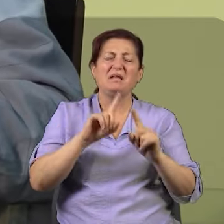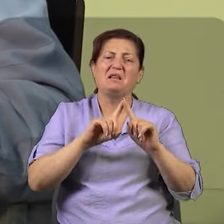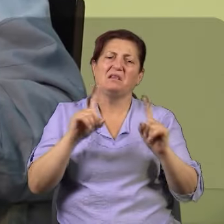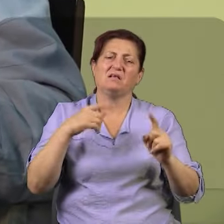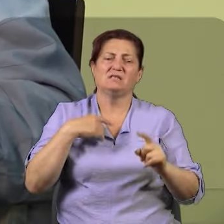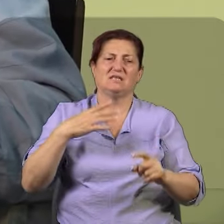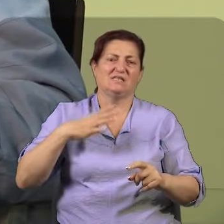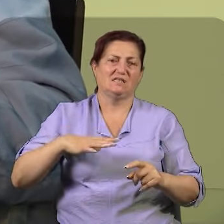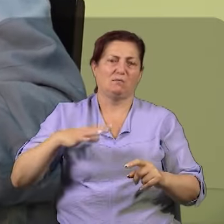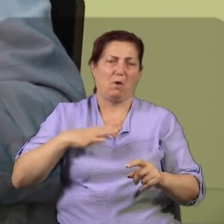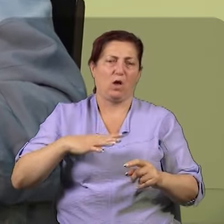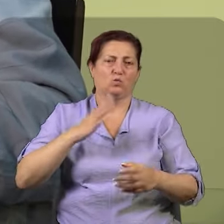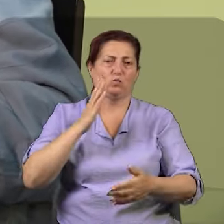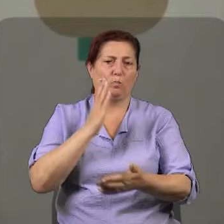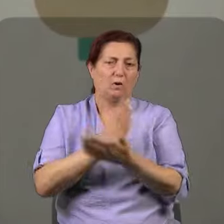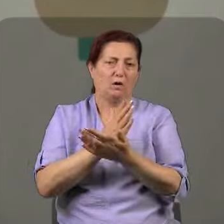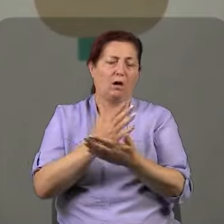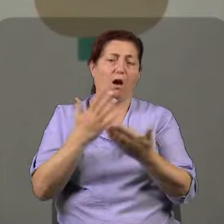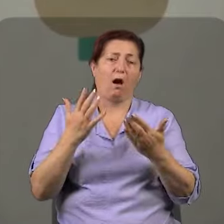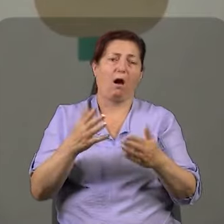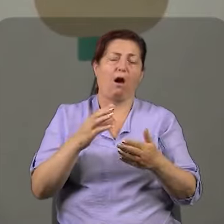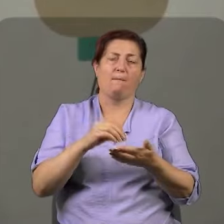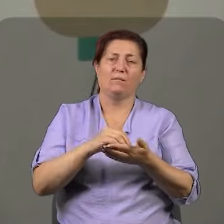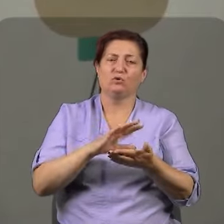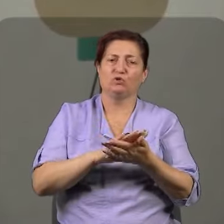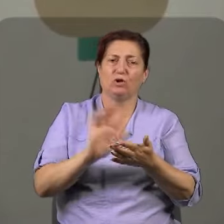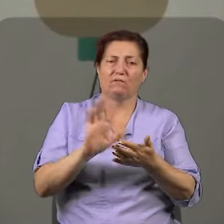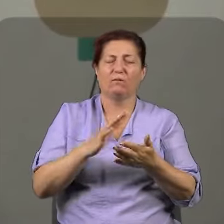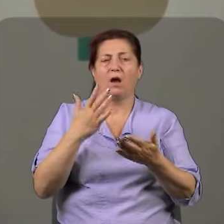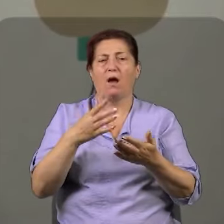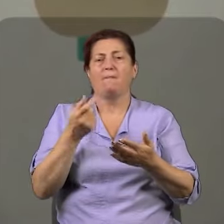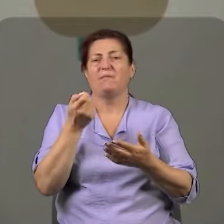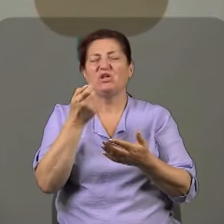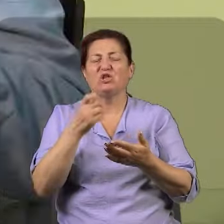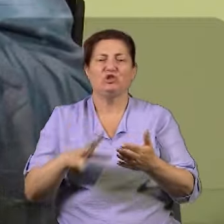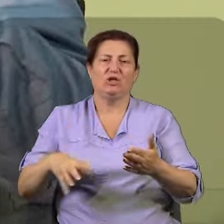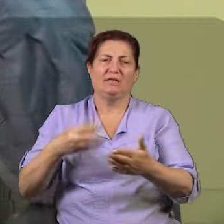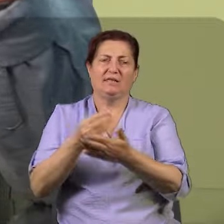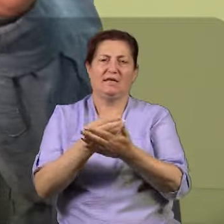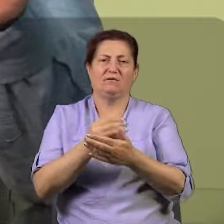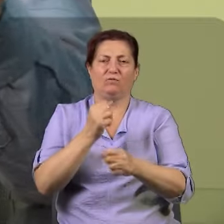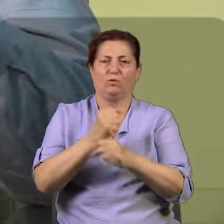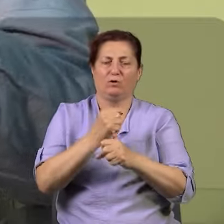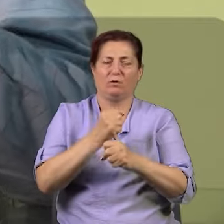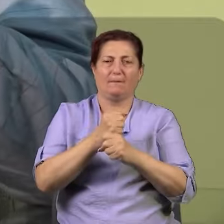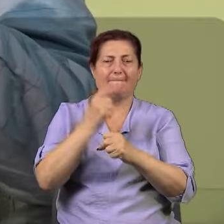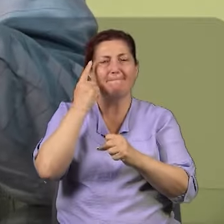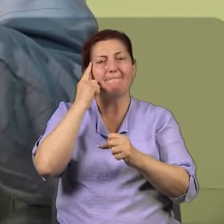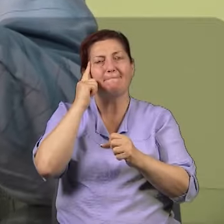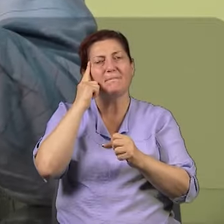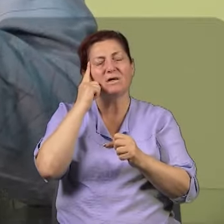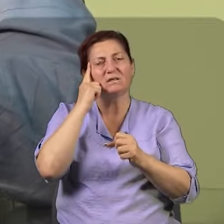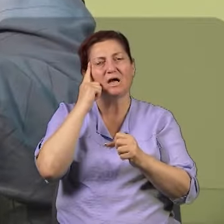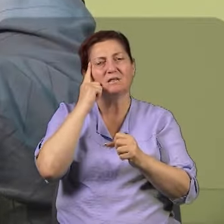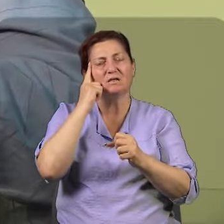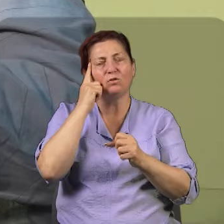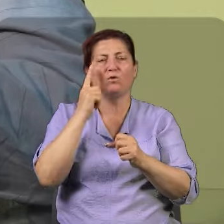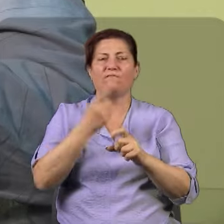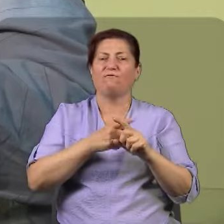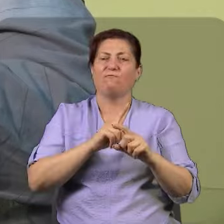ենթակառուցվածքների մեջ գիտական կամ չեն արվում կամ շատ քիչ ներդրումներ են արվում, մտածելով, որ երբ որ կստեղծվի այնտեղ, նոր կսկսեն անել